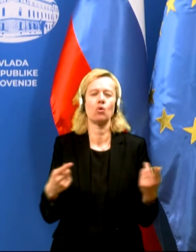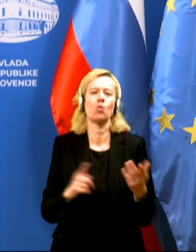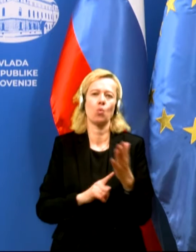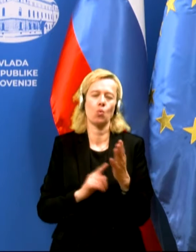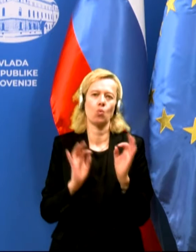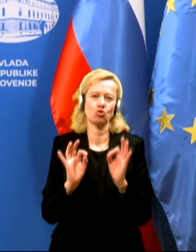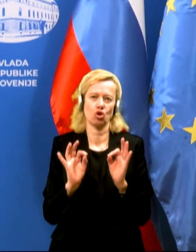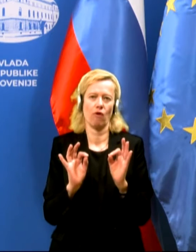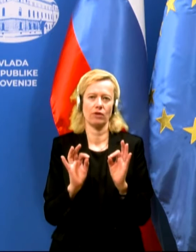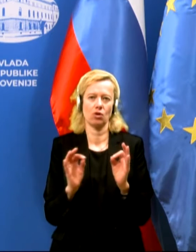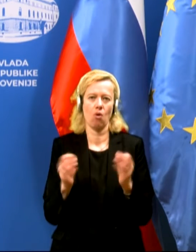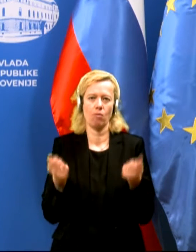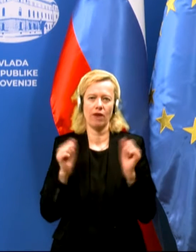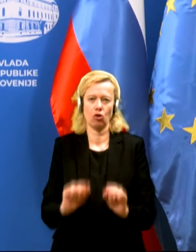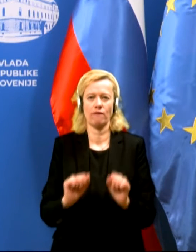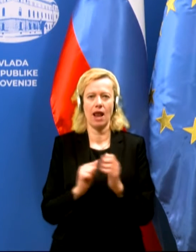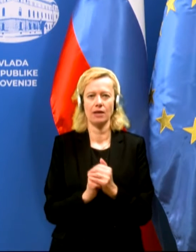obvladovali.